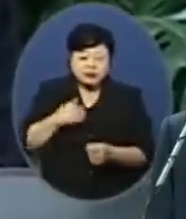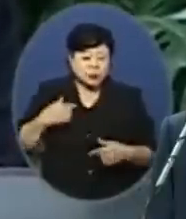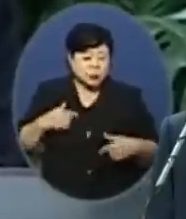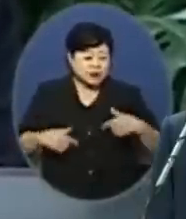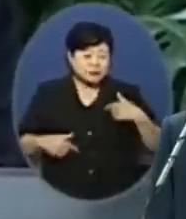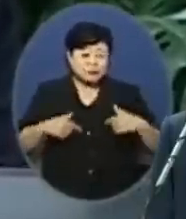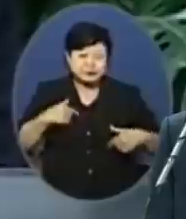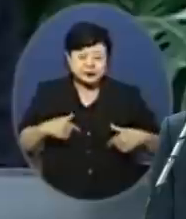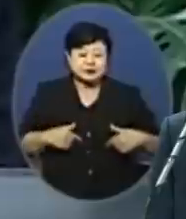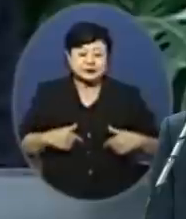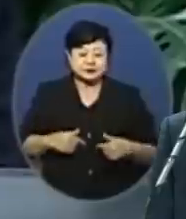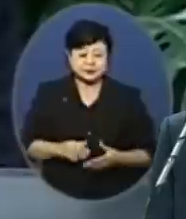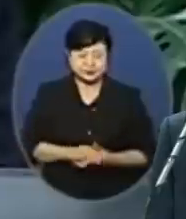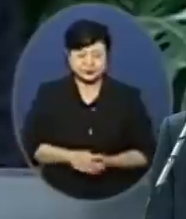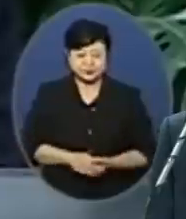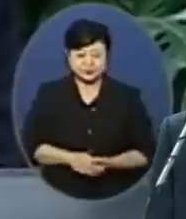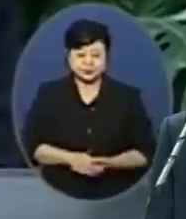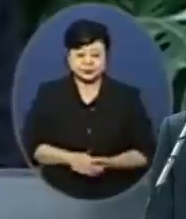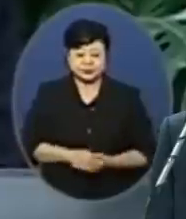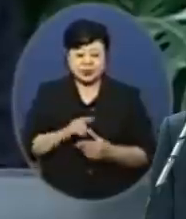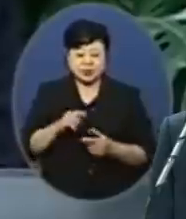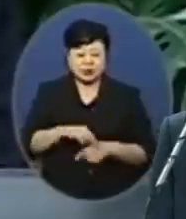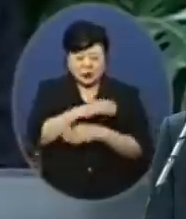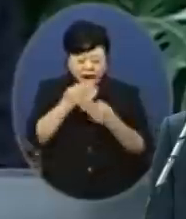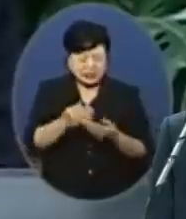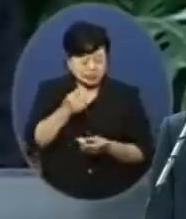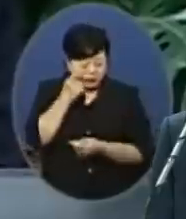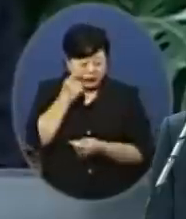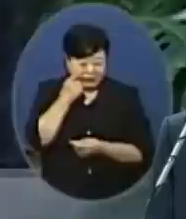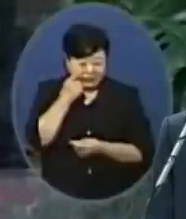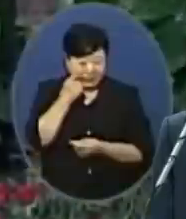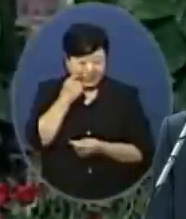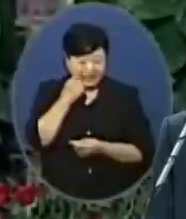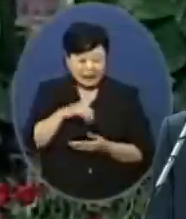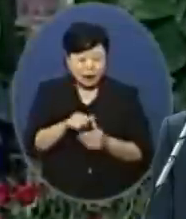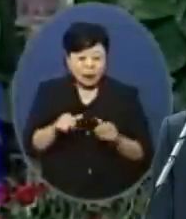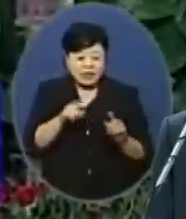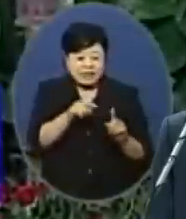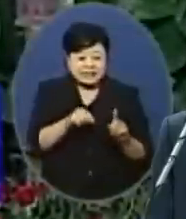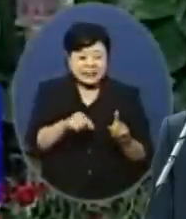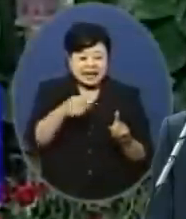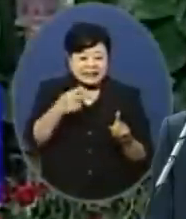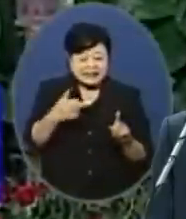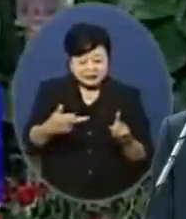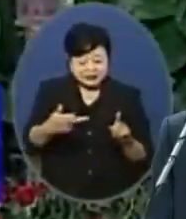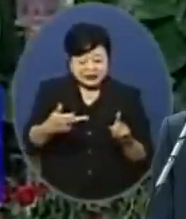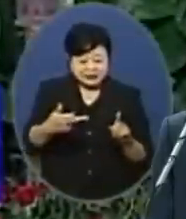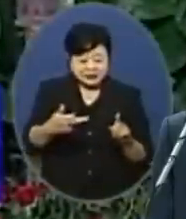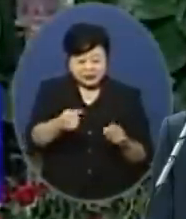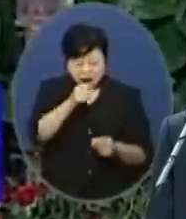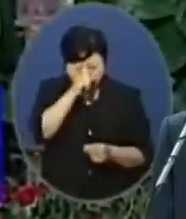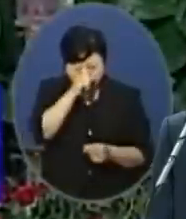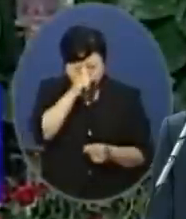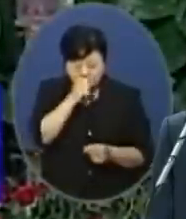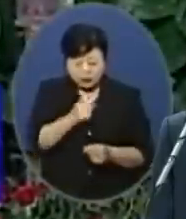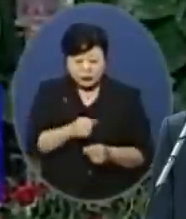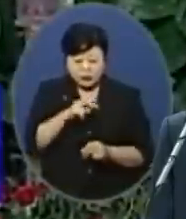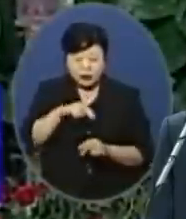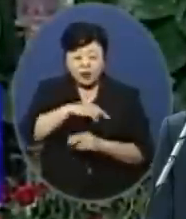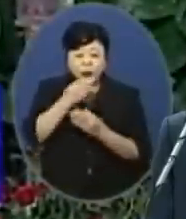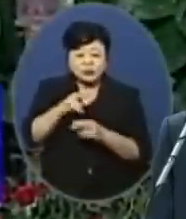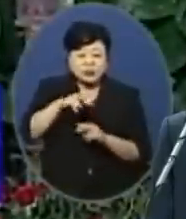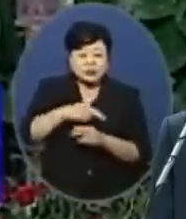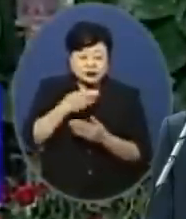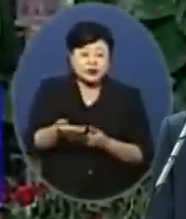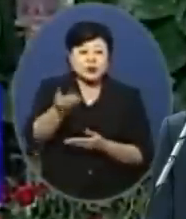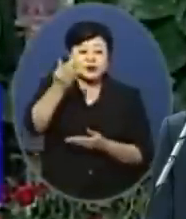기쁨은 말로 다할 수가 없는 것입니다. 야고보 1장 7절에 온갖 좋은 은사와 온전한 선물이 다 위로부터